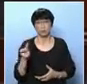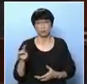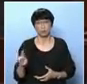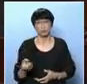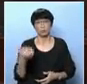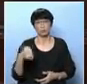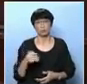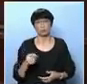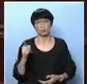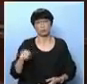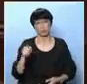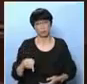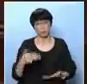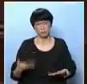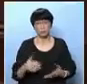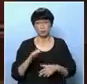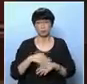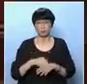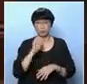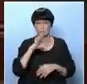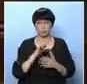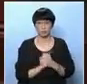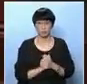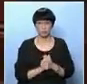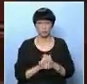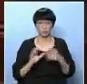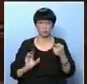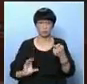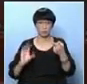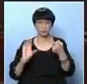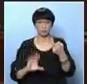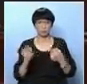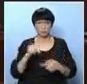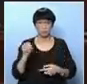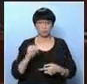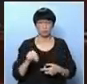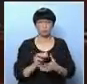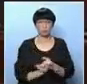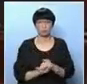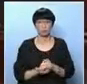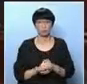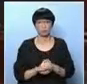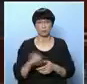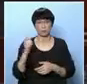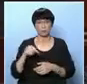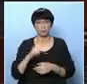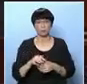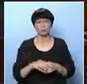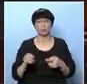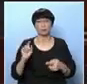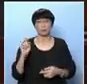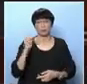家今日你俾1000蚊我啊，我剛才咁講，1億7000萬尺土地，1000蚊你都係1700億